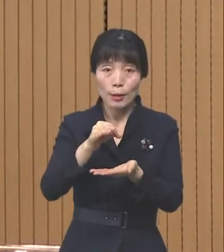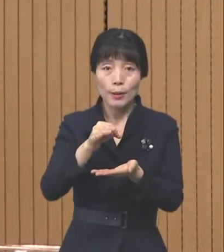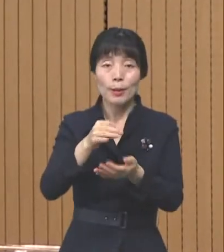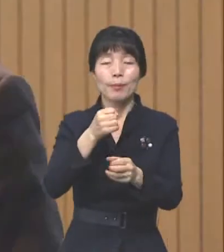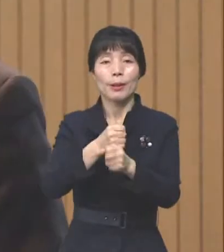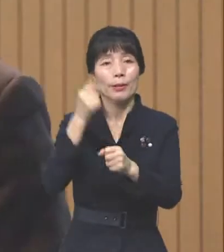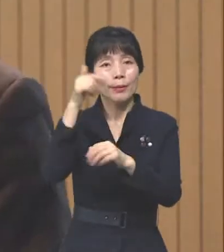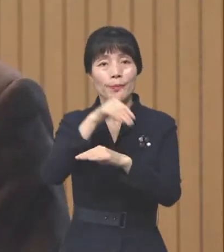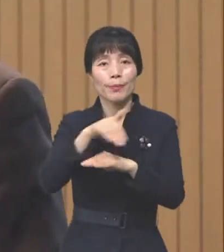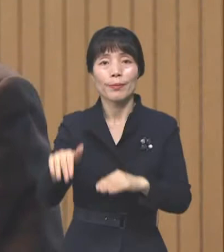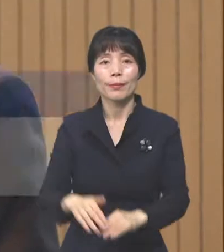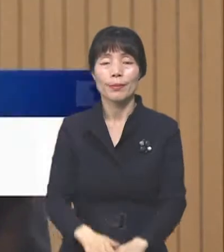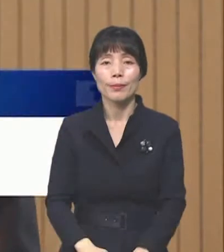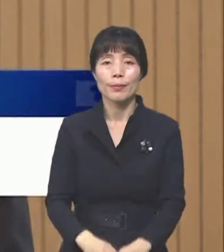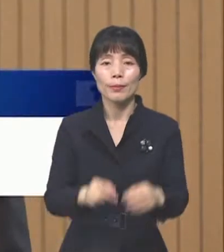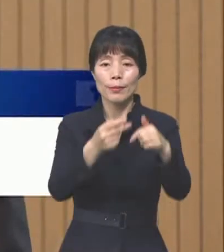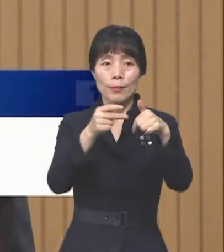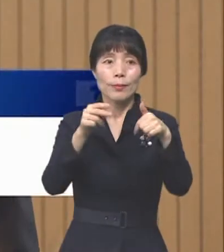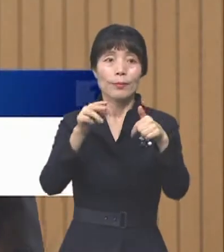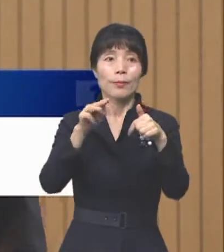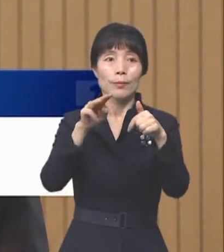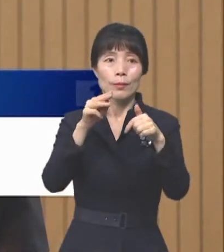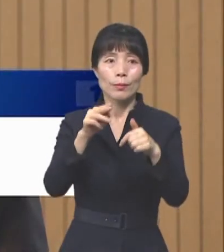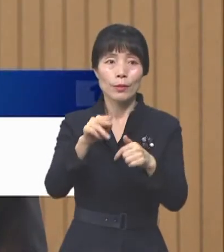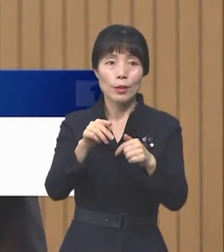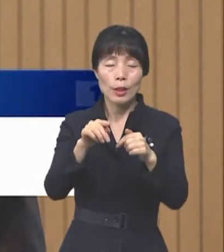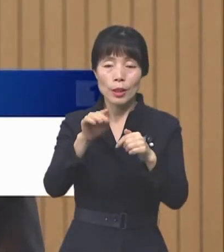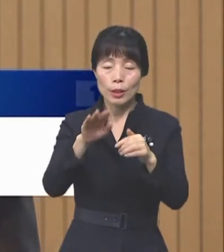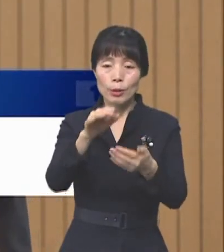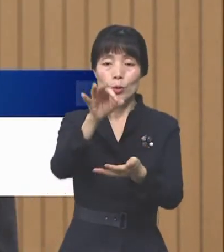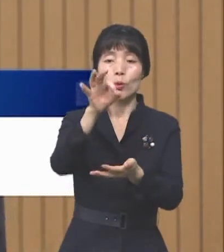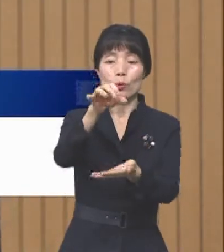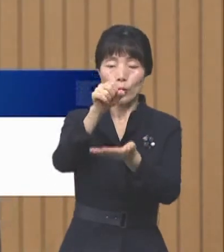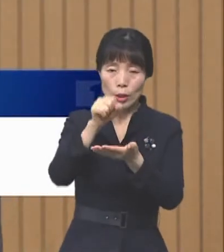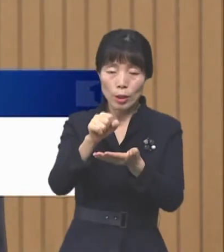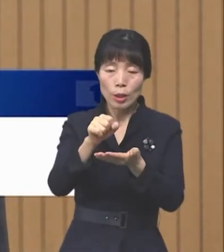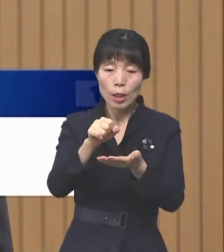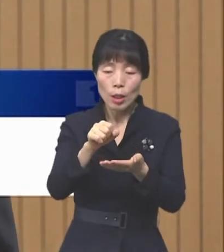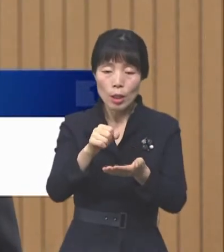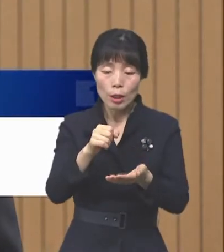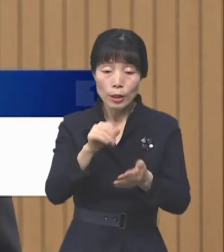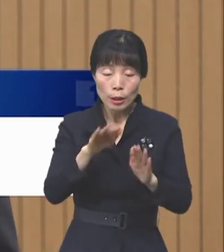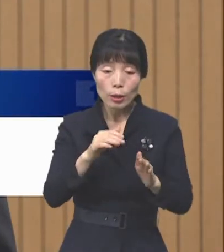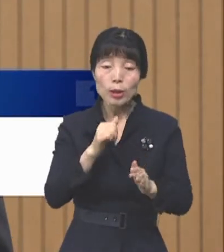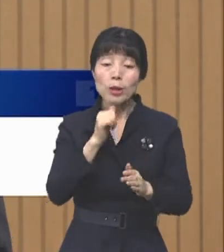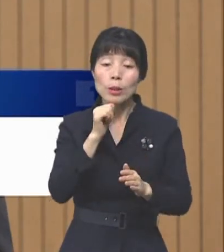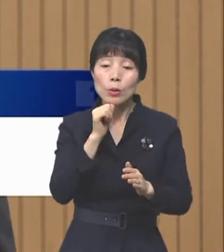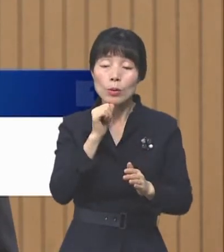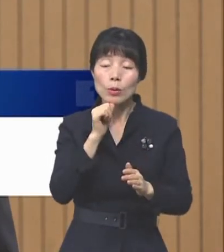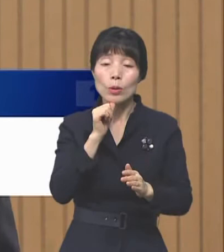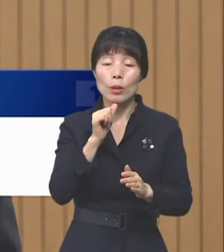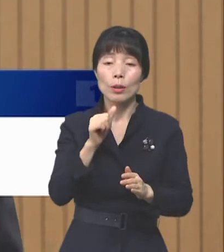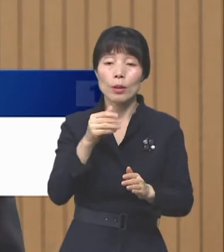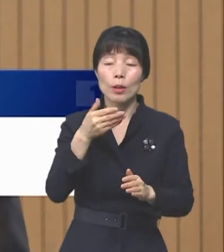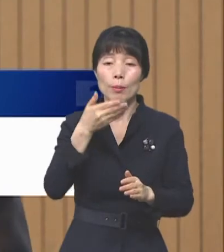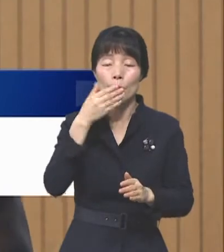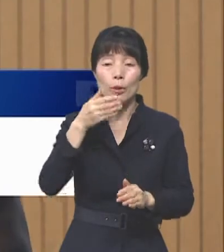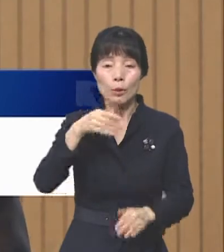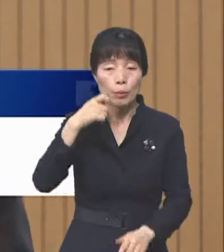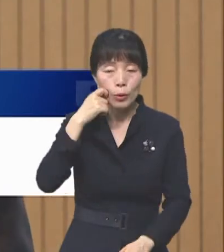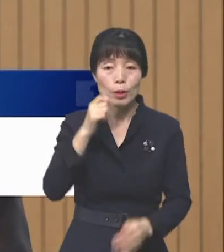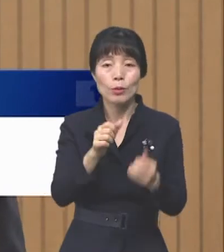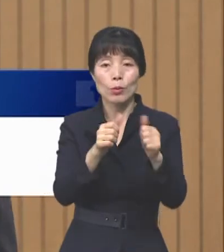밝혔습니다. 2007년만 했다 이런 것보다는 불모 죽는 사람 없고 좀 자살 좀 늘어나고 이렇게